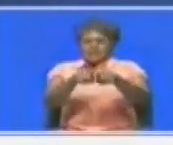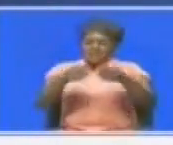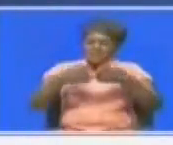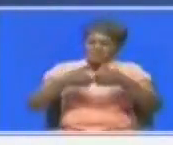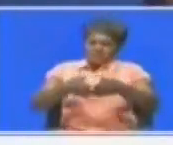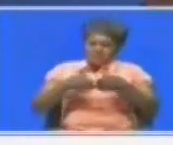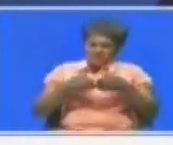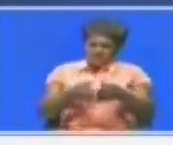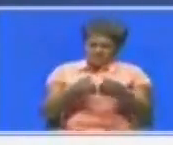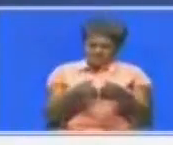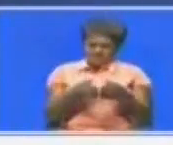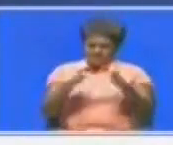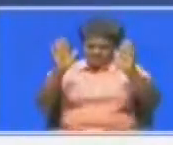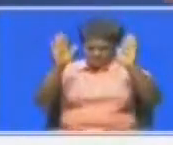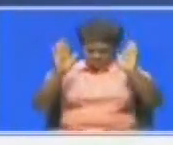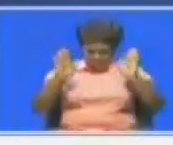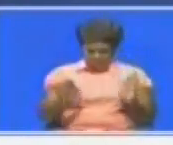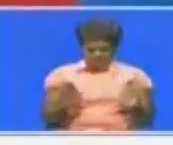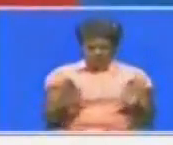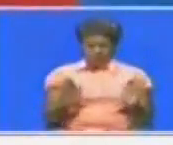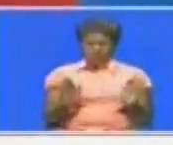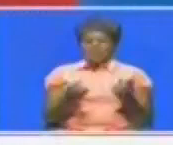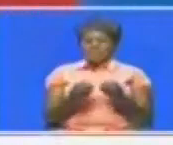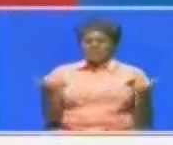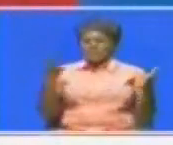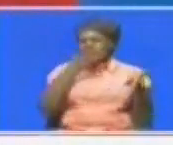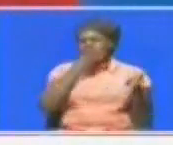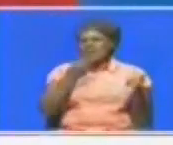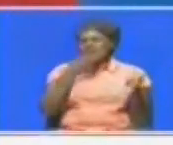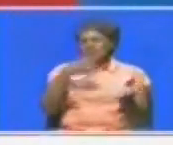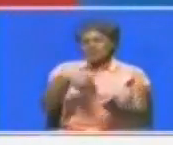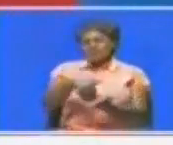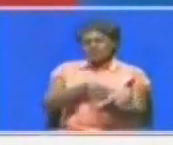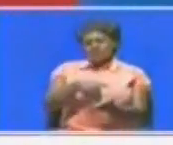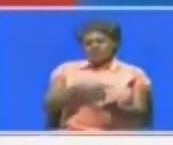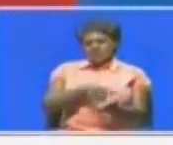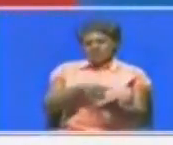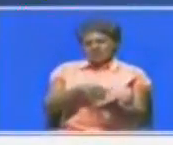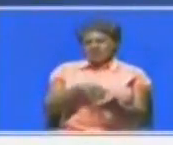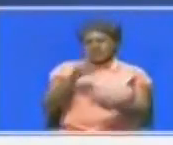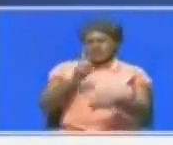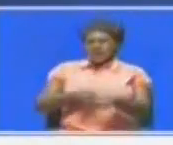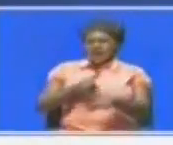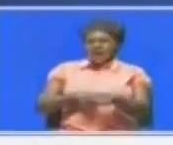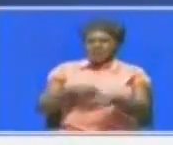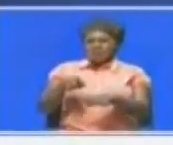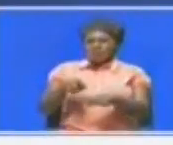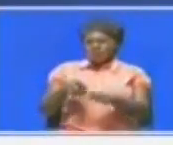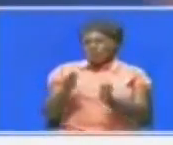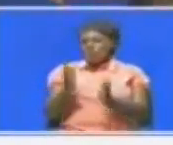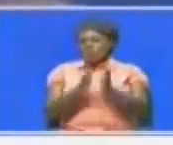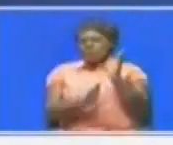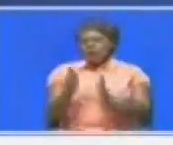ndoa kwa ndoa ni muhimu sana. Na wanaume wengi wameteleza hapo. Manake umechukua muda wako mwingi, umeka kwa mpango wa